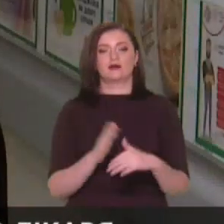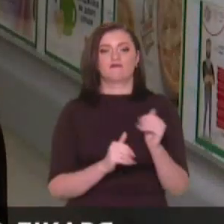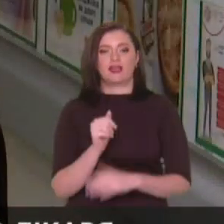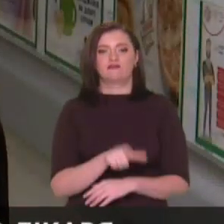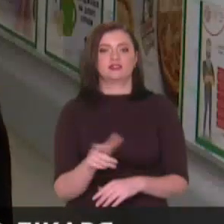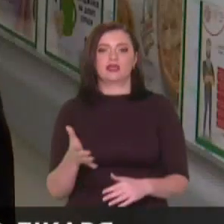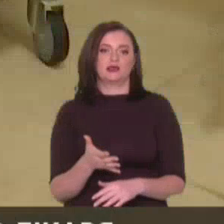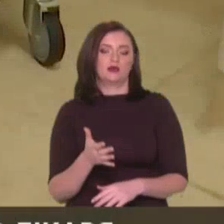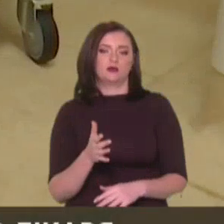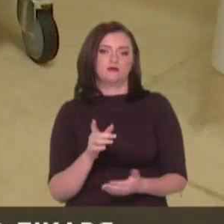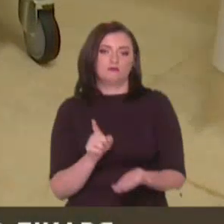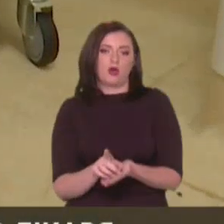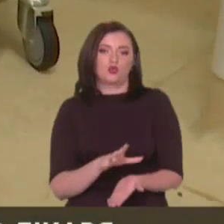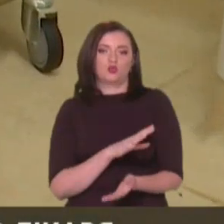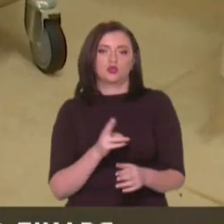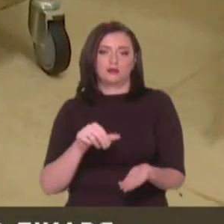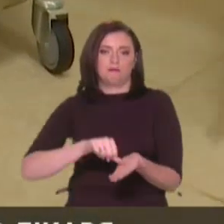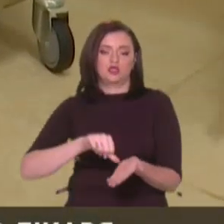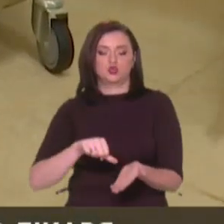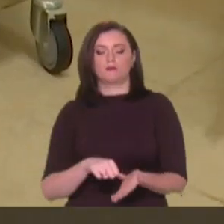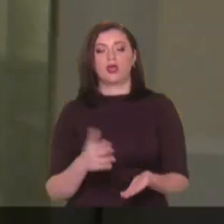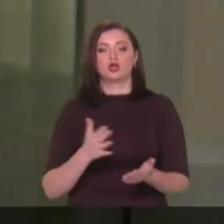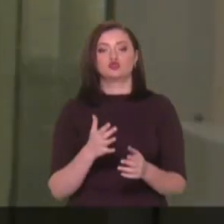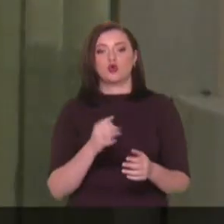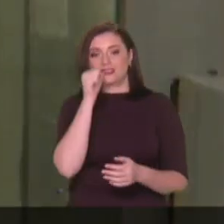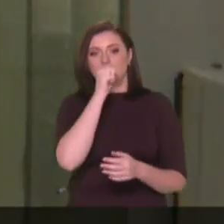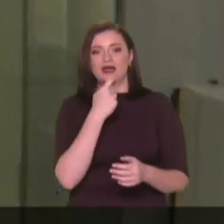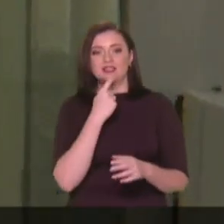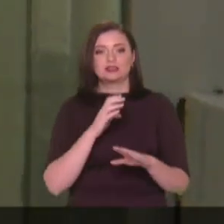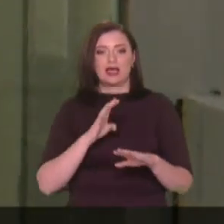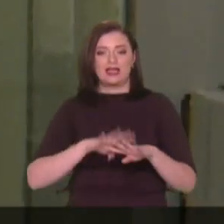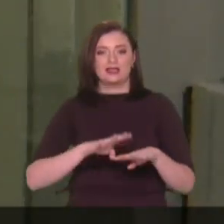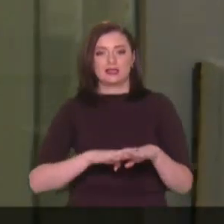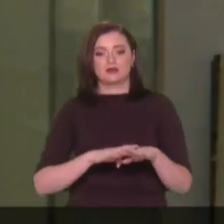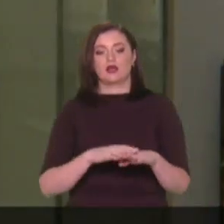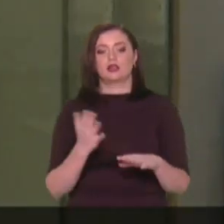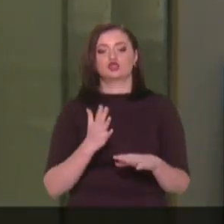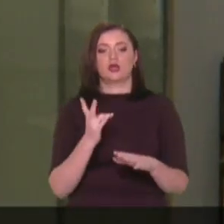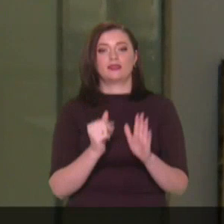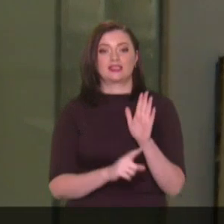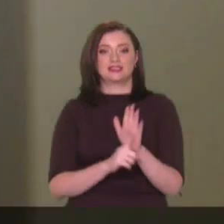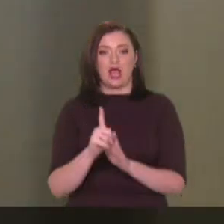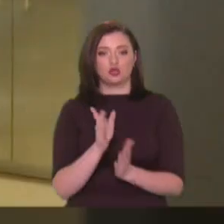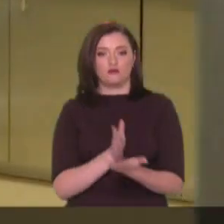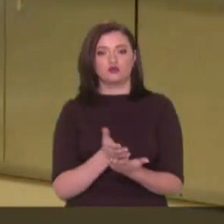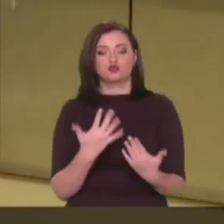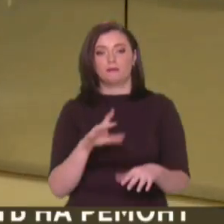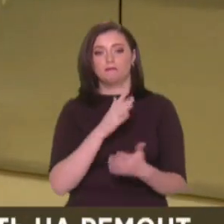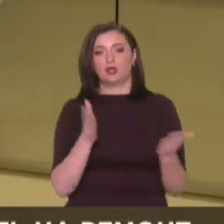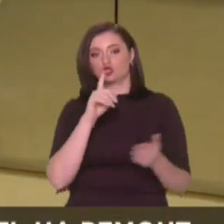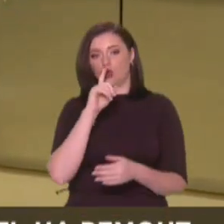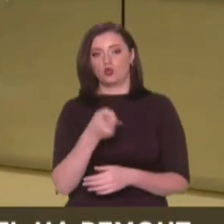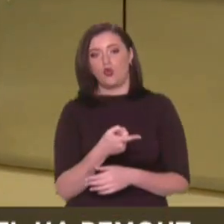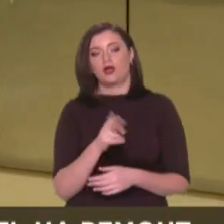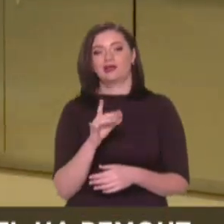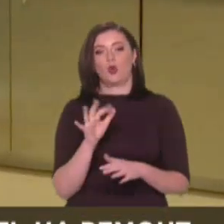які мусять бути при цьому. І якщо процес замороження яйцеклітини сперматозоїдів лише на стартовій прямій, то вже більше року в кріобанку